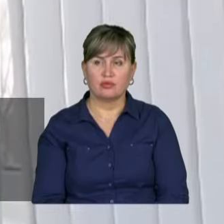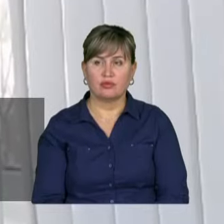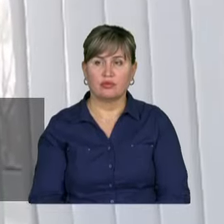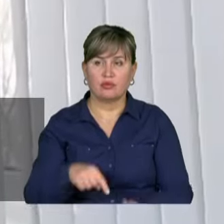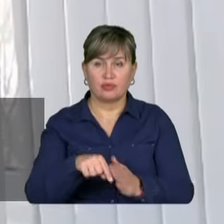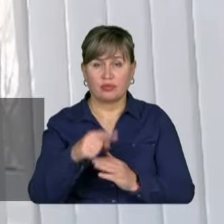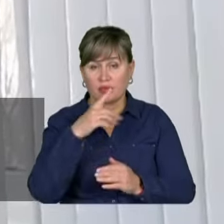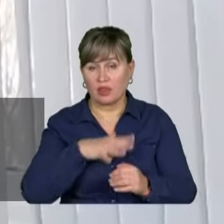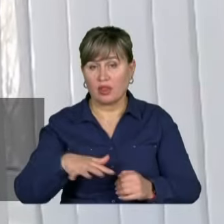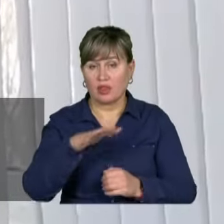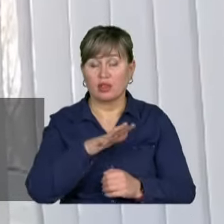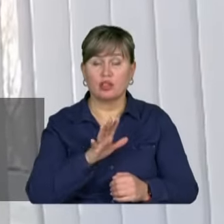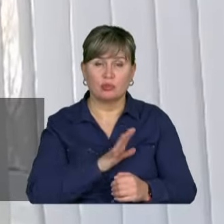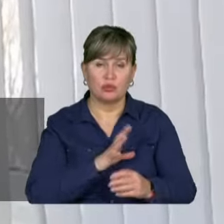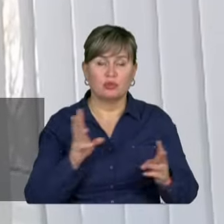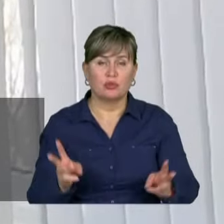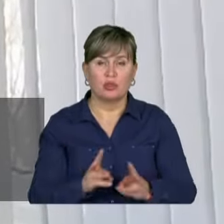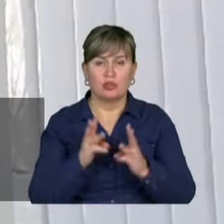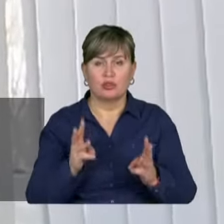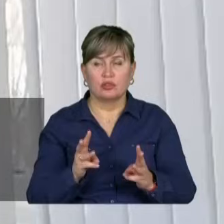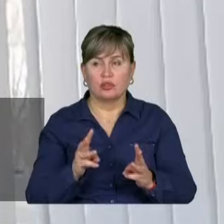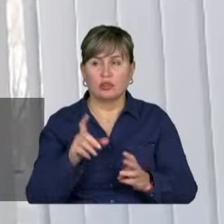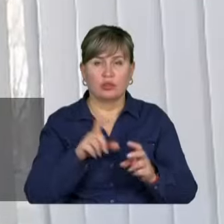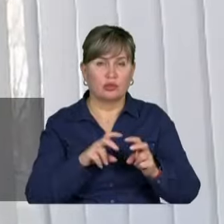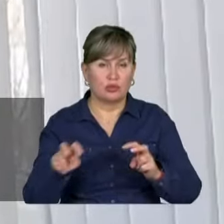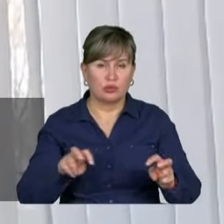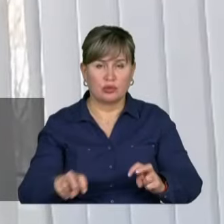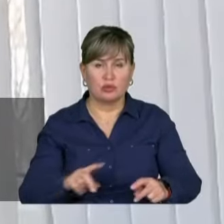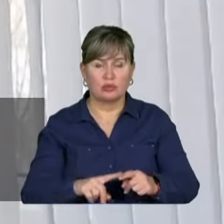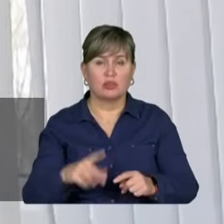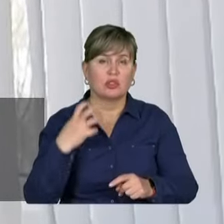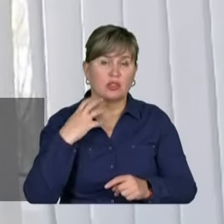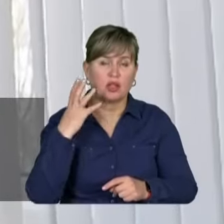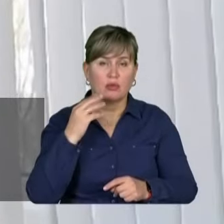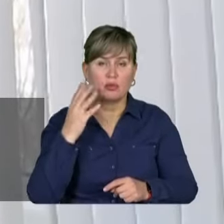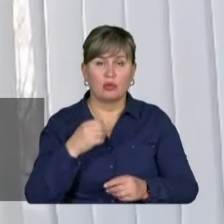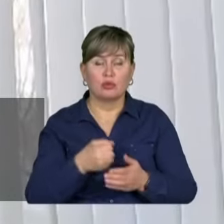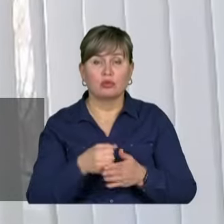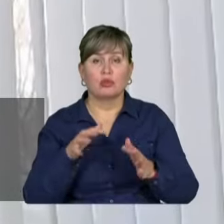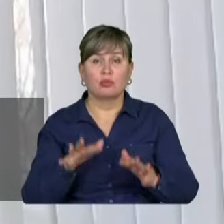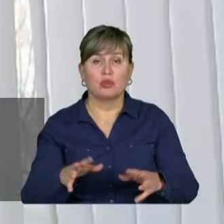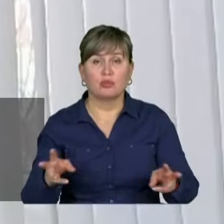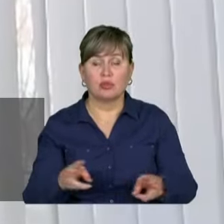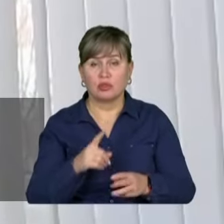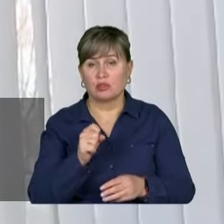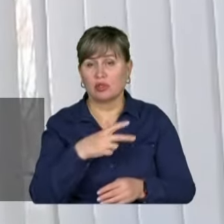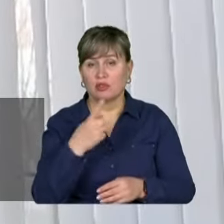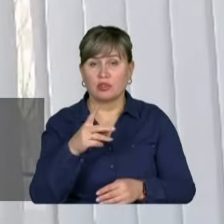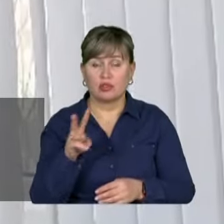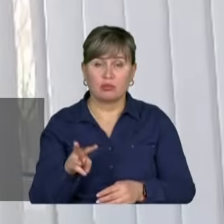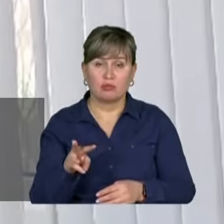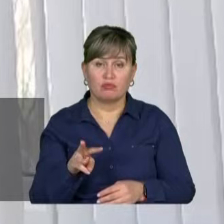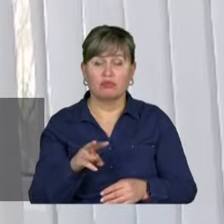части произошел пожар пассажирского автобуса с сообщением Казалда-Алматы. Пожарные доехали до места пожара за 21 минуту. Пожар